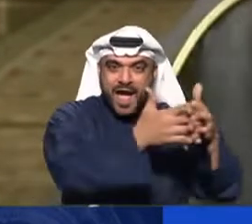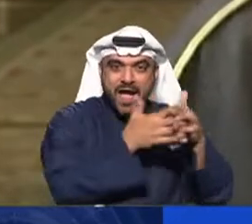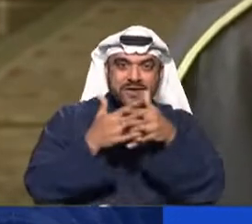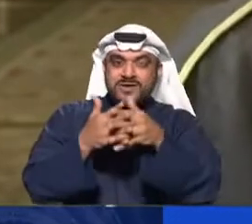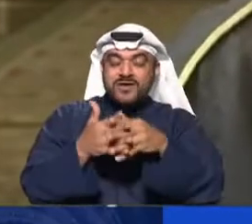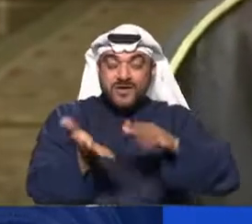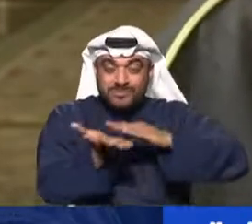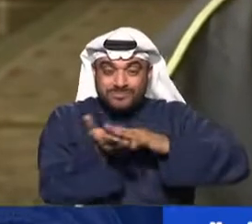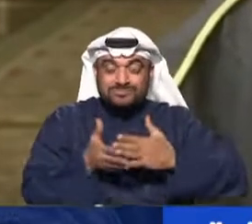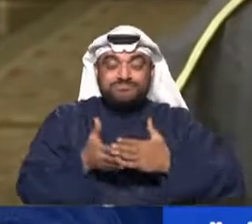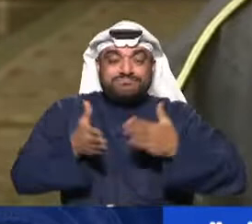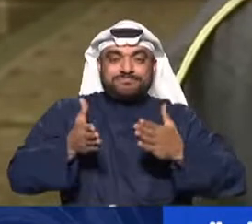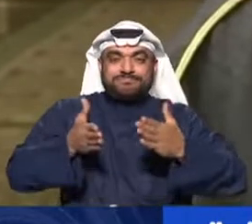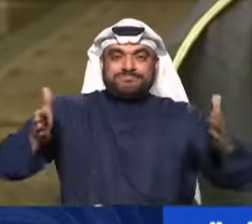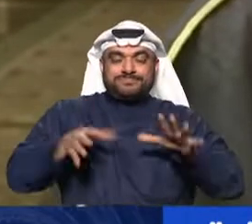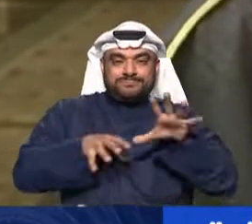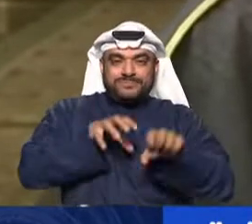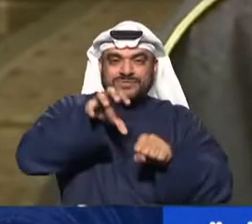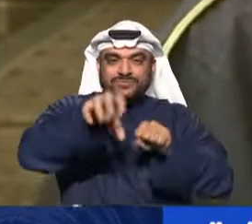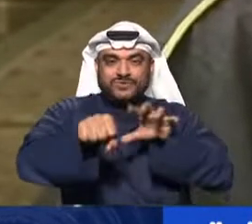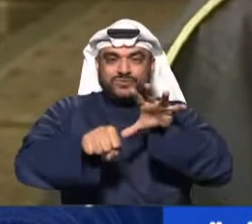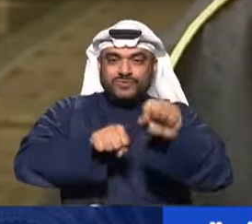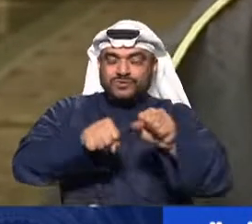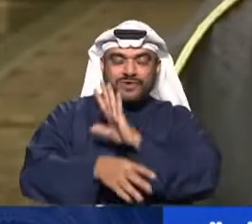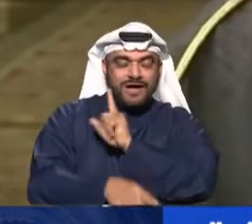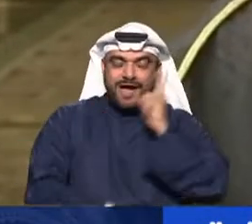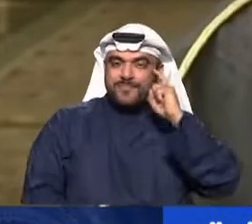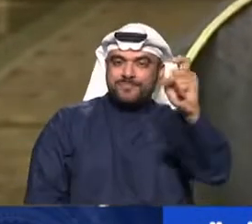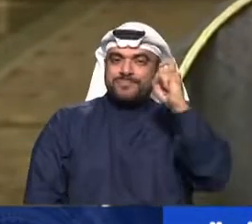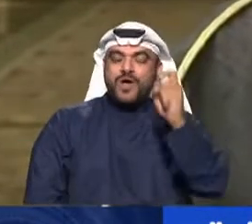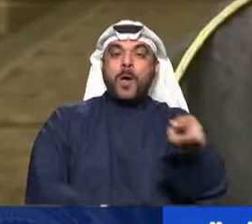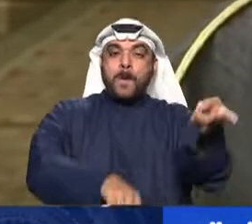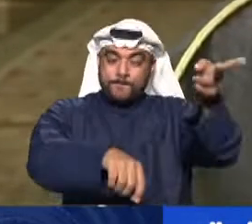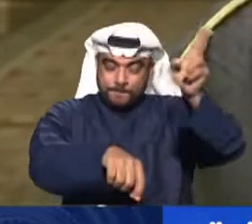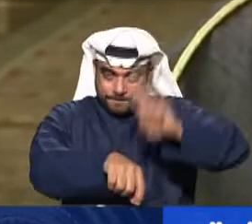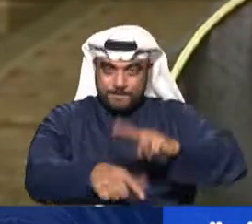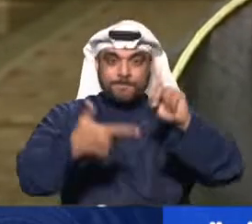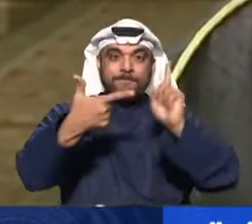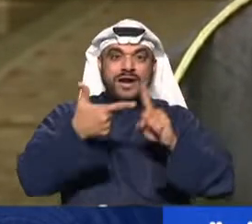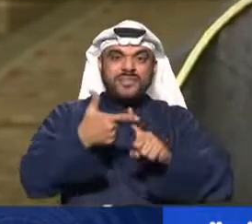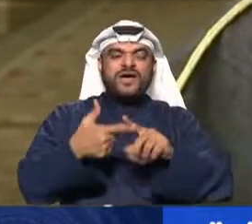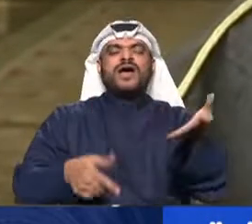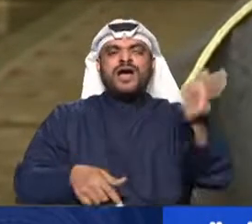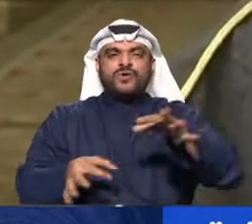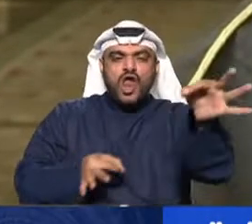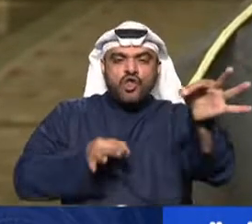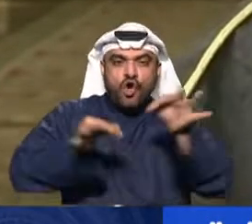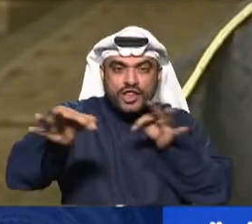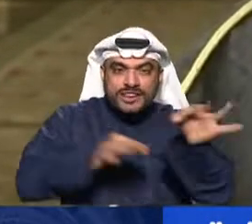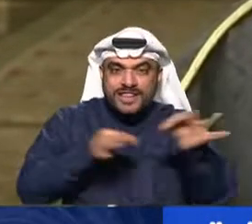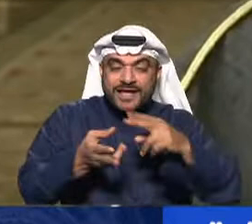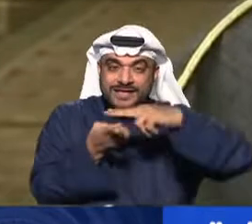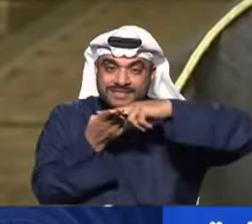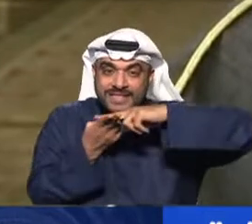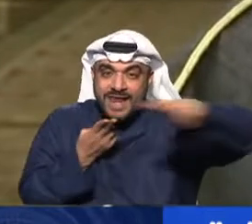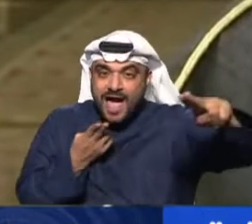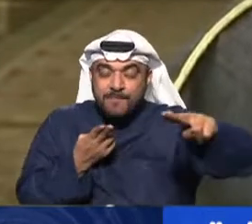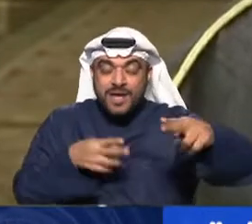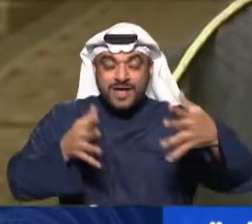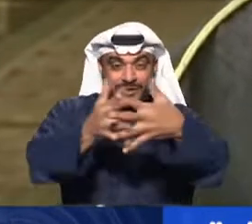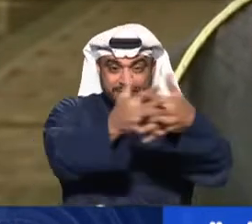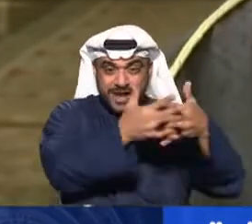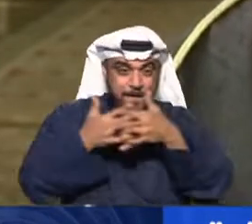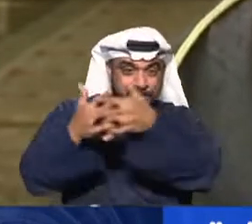لتوسيع المستوطنات، كما أكد مرة أخرى على أن أي خطة سلام قابلة للتطبيق تقترحها الولايات